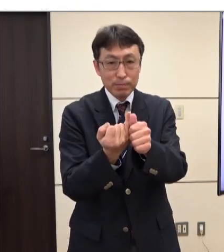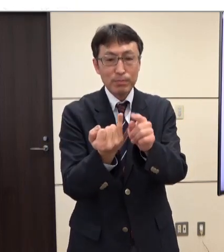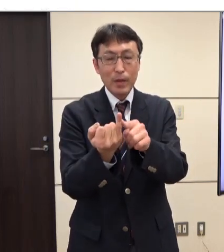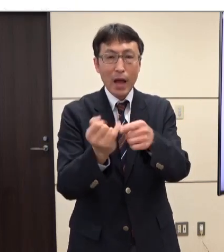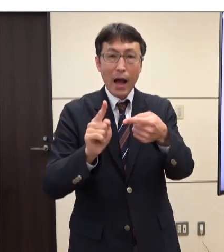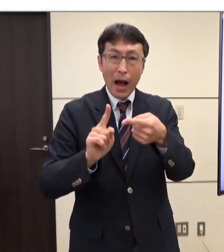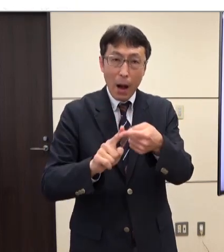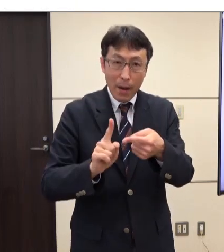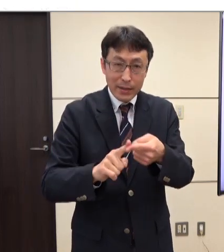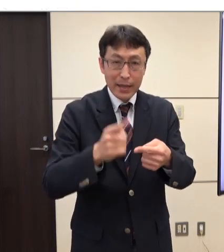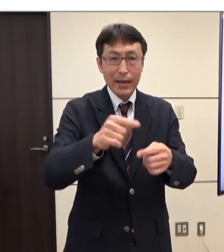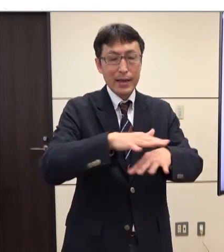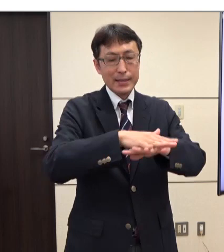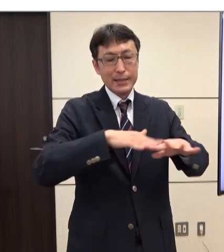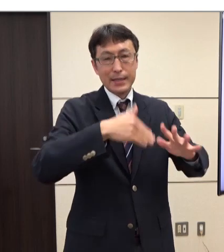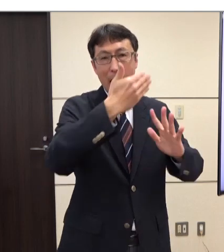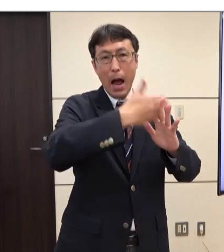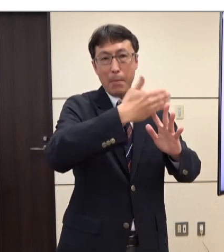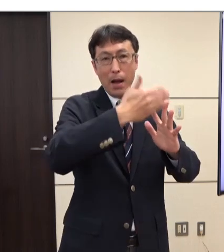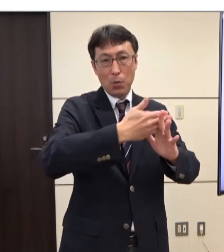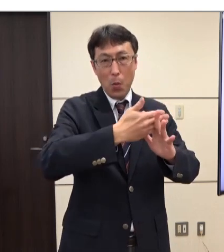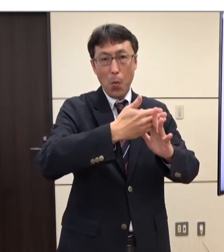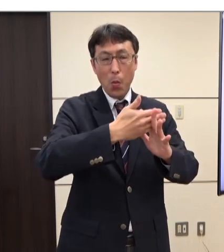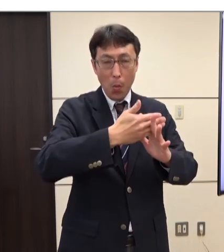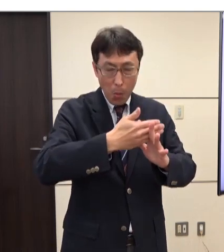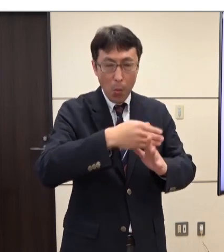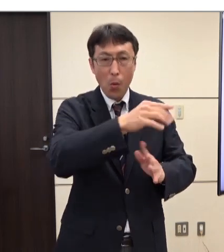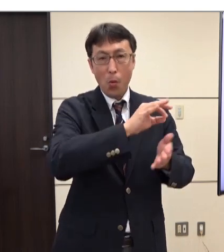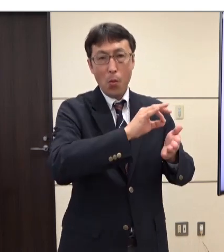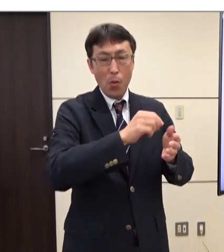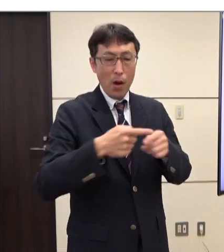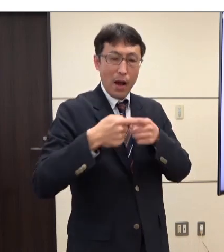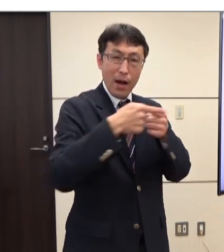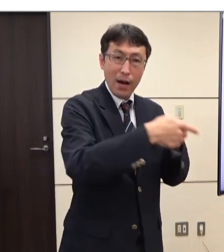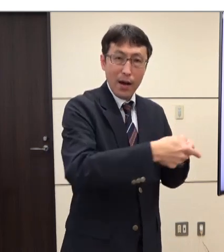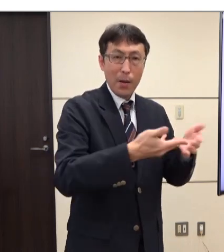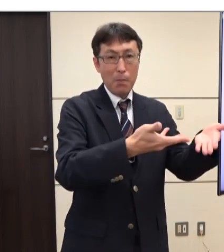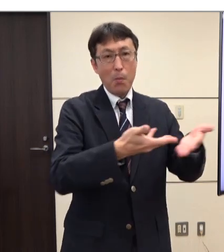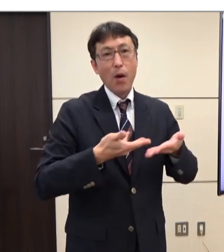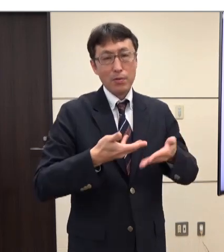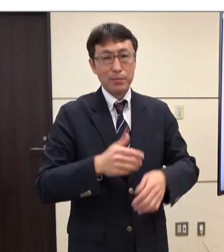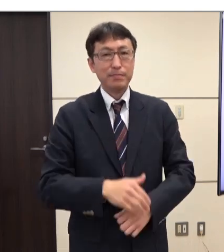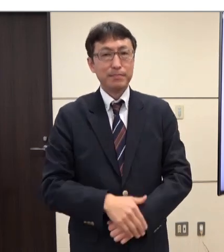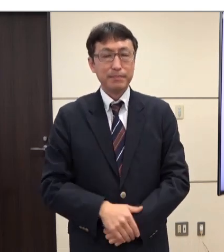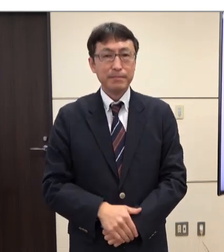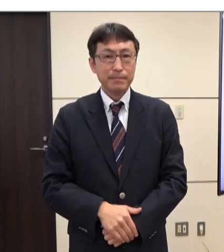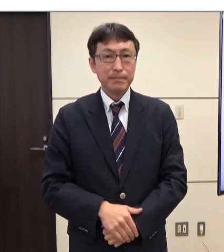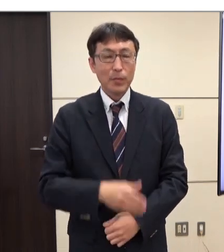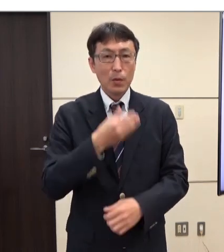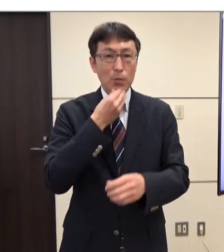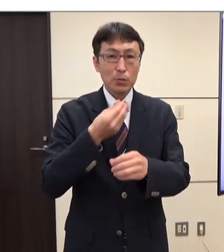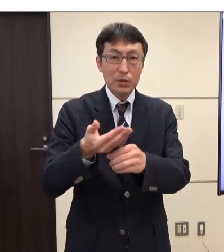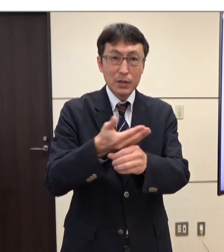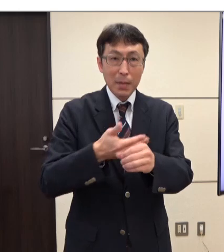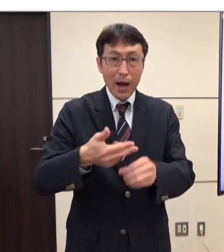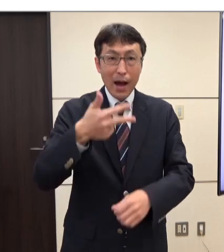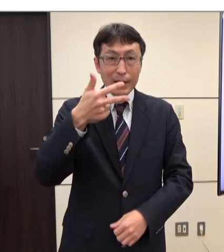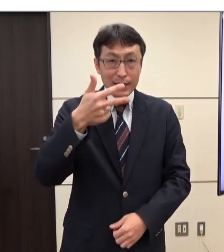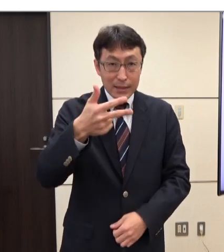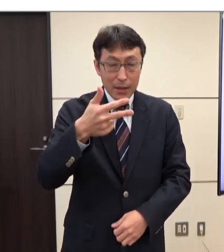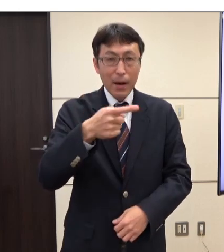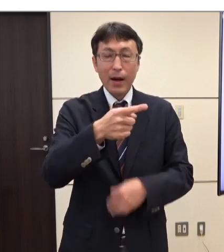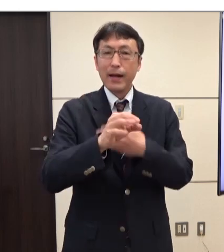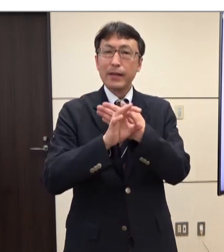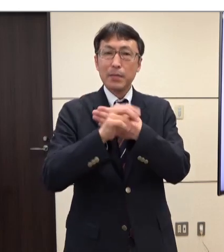営住宅を活用してまいります。まあ、一つは福島市では、自主避難者